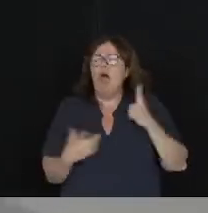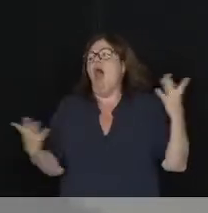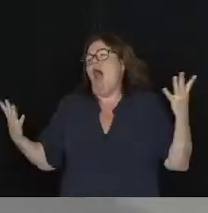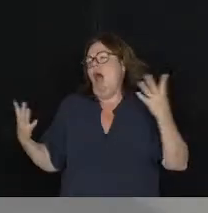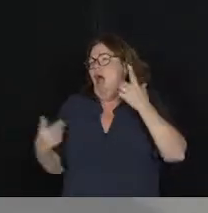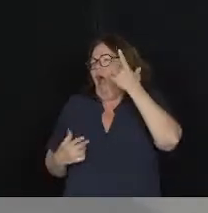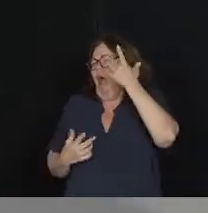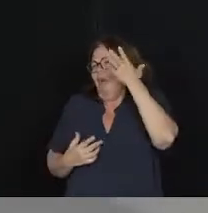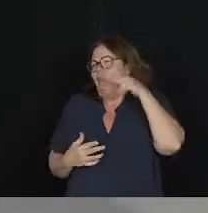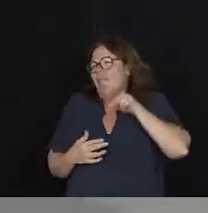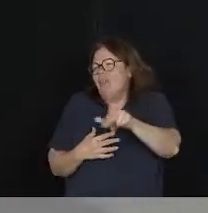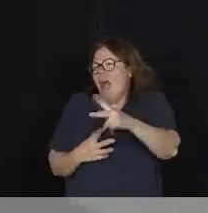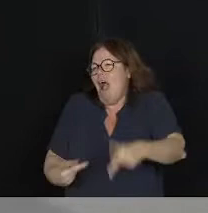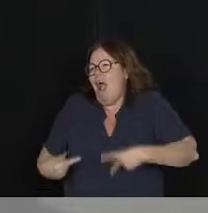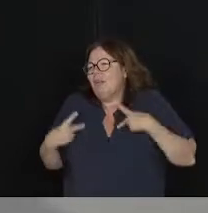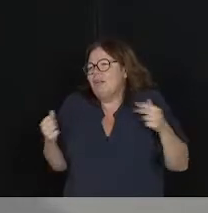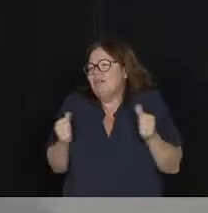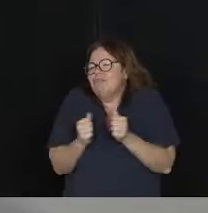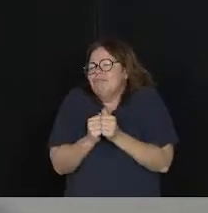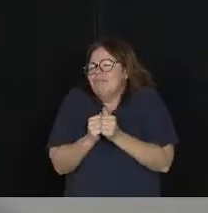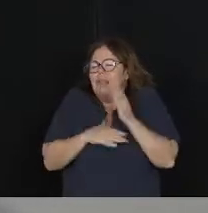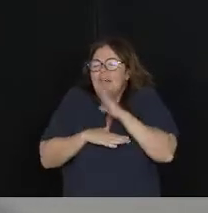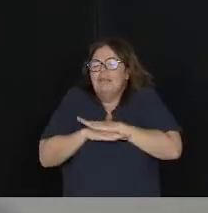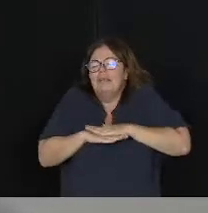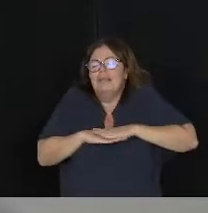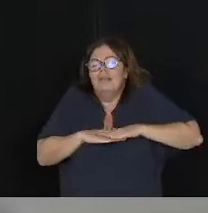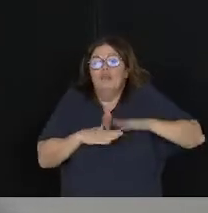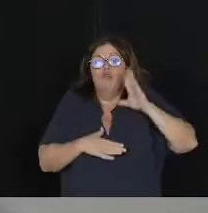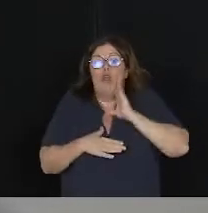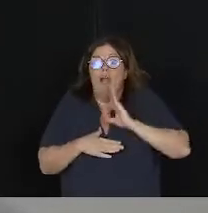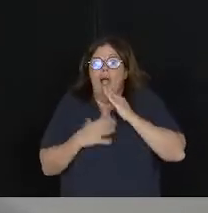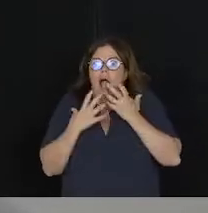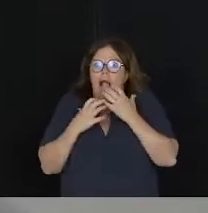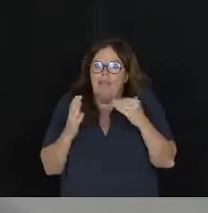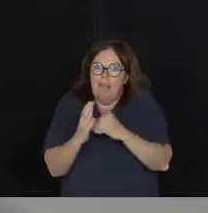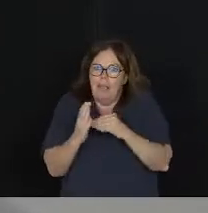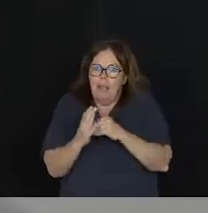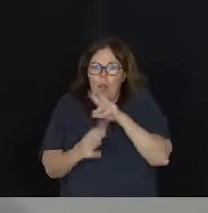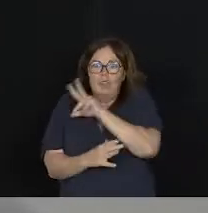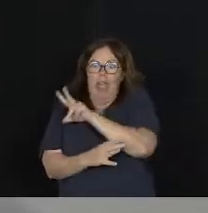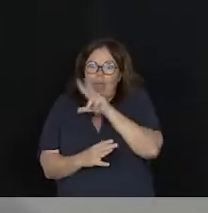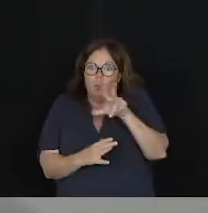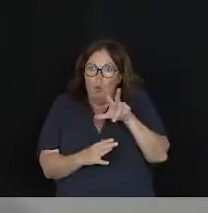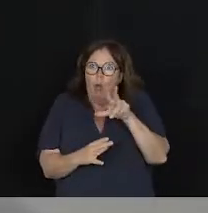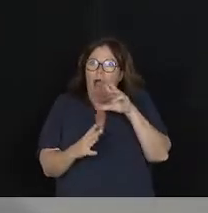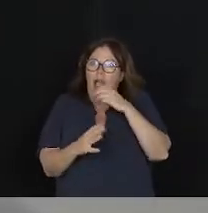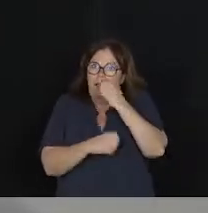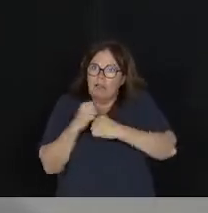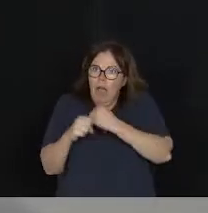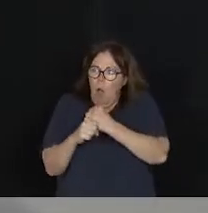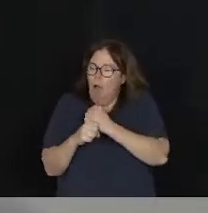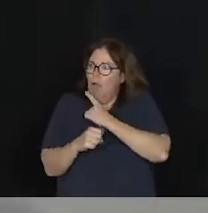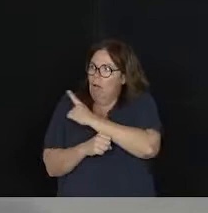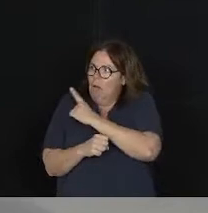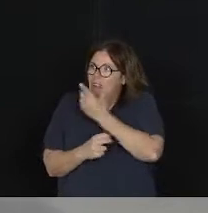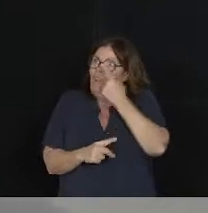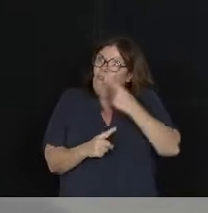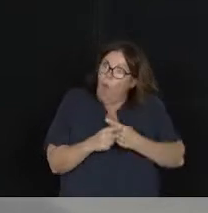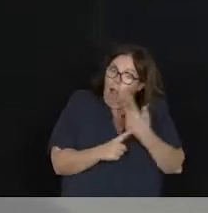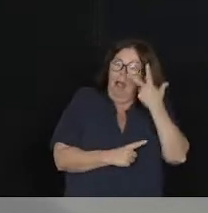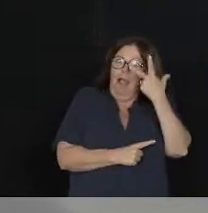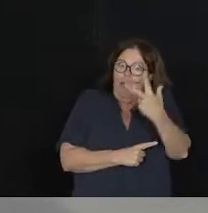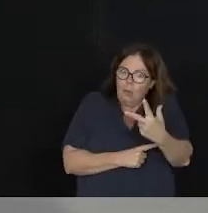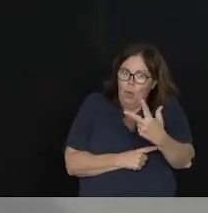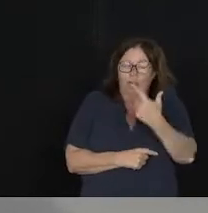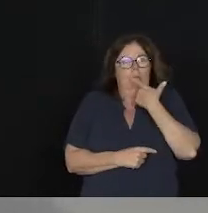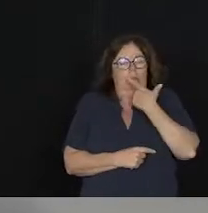vieillir ensemble. Je voudrais que tes 32 ans se multiplient trois fois encore, ce qui nous ferait 96 ans, et cela n'empêchera pas la vieille